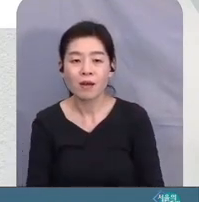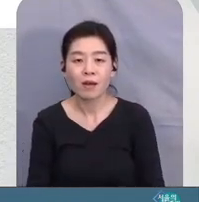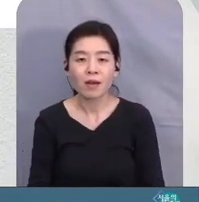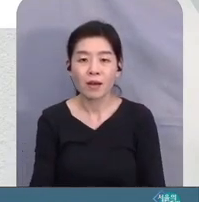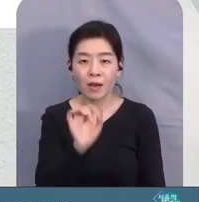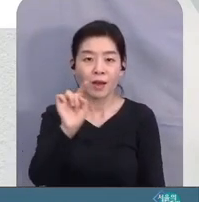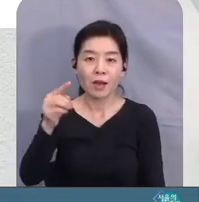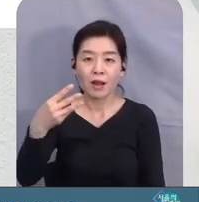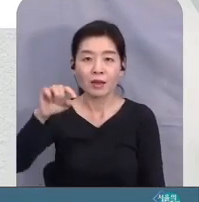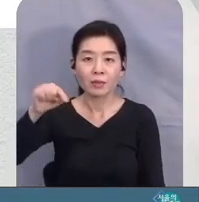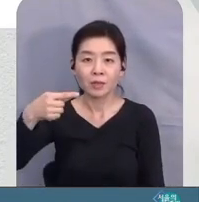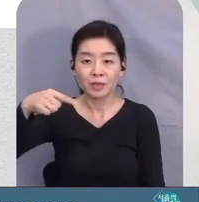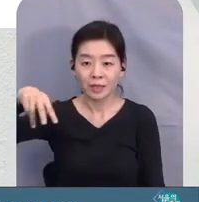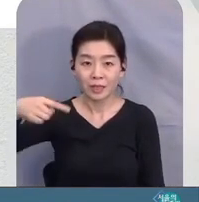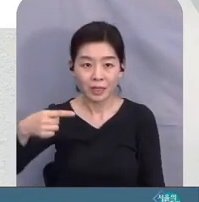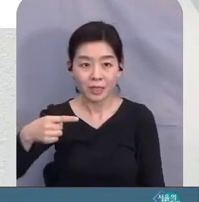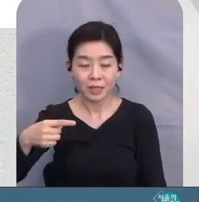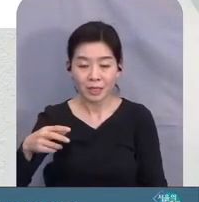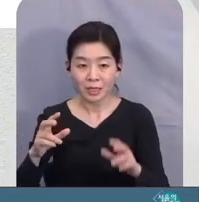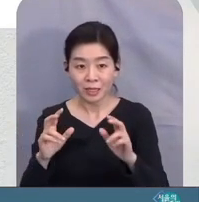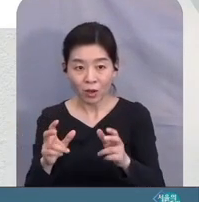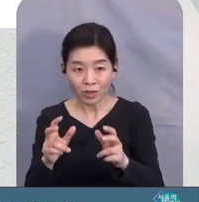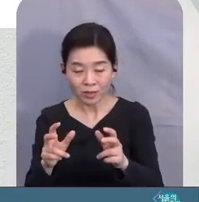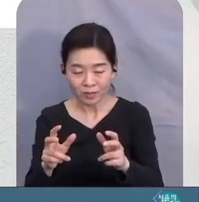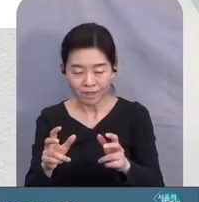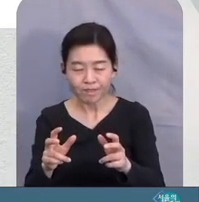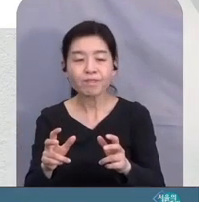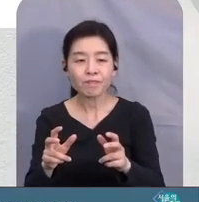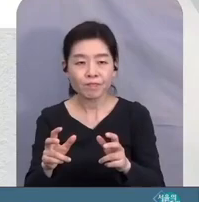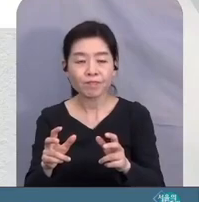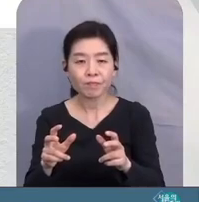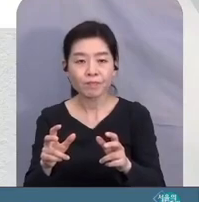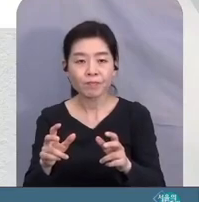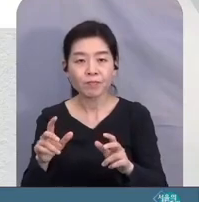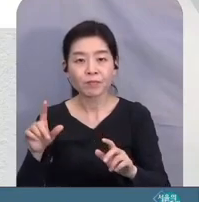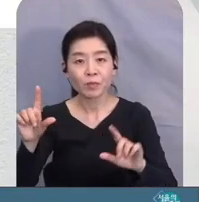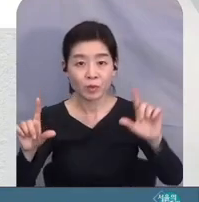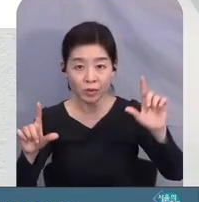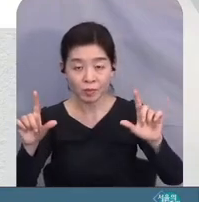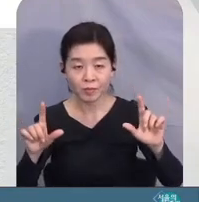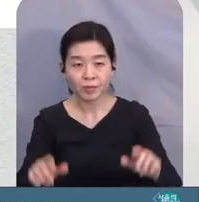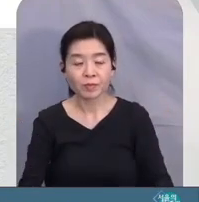알프스라고 하는 다핵종 설비의 성능을 전적으로 보여주고 있는 건데